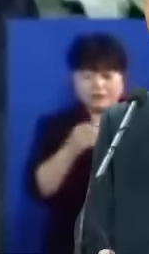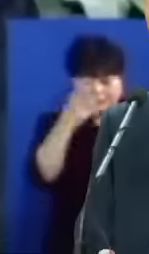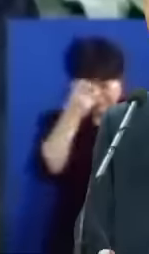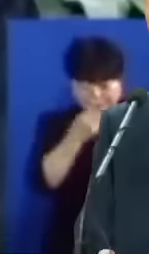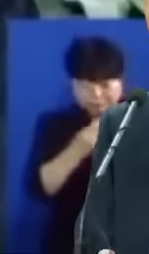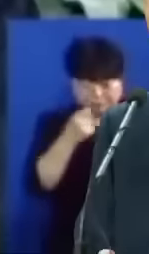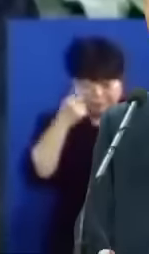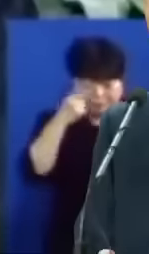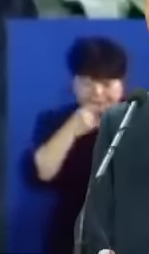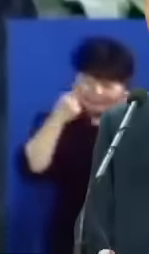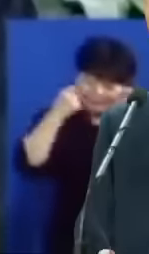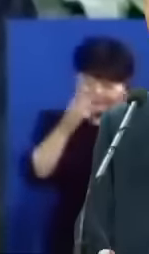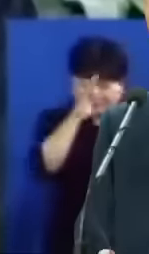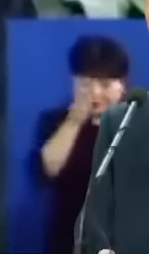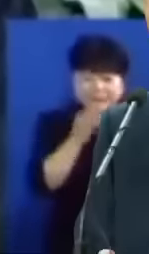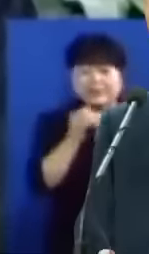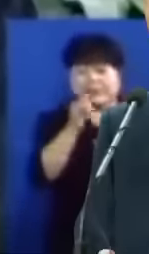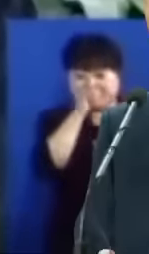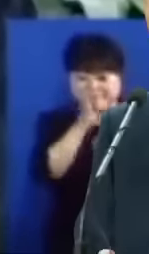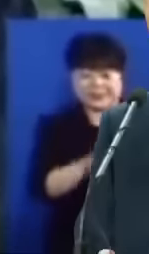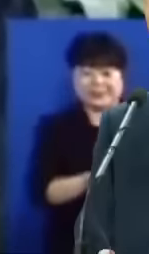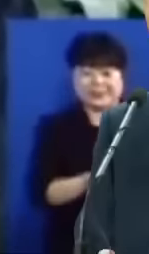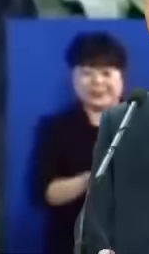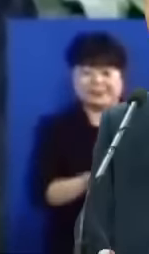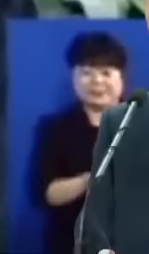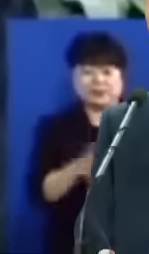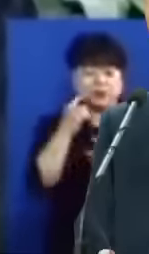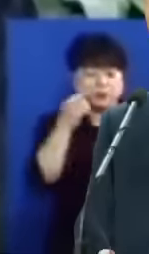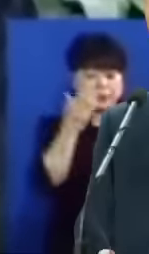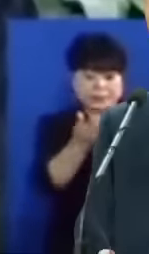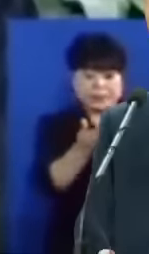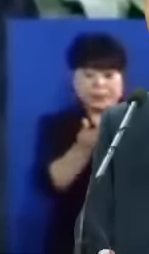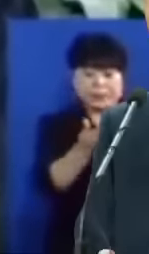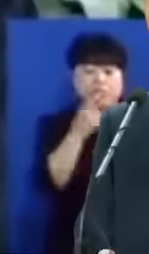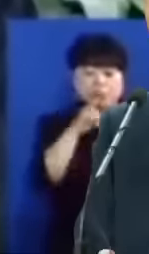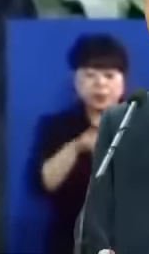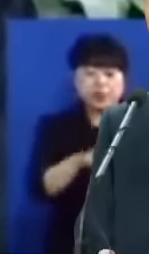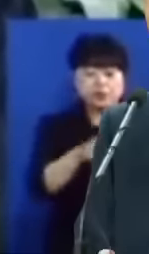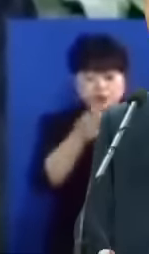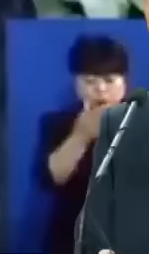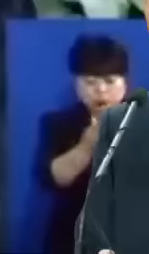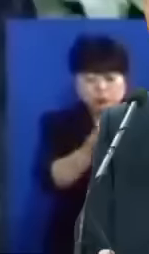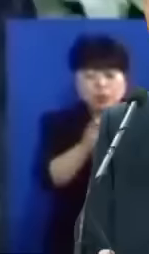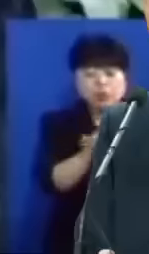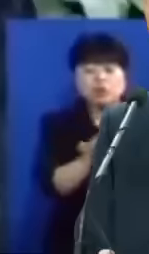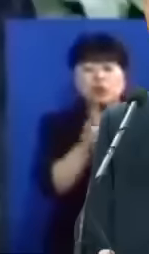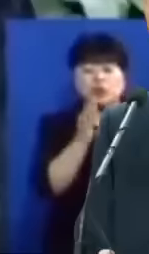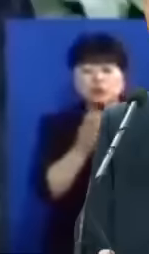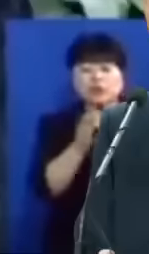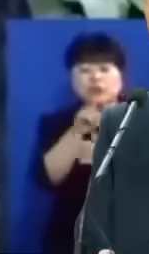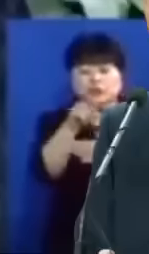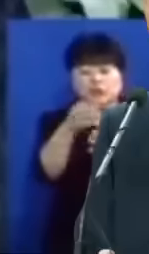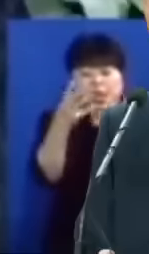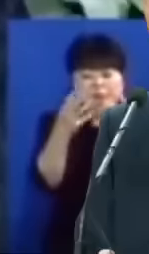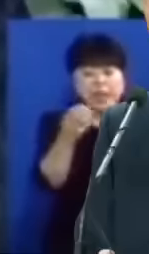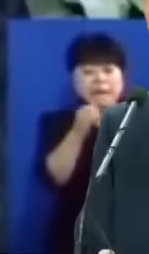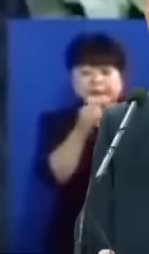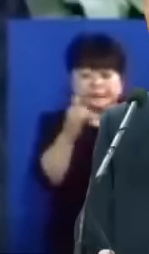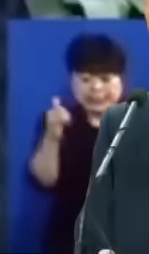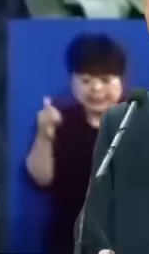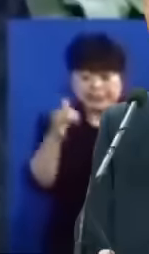걸린 사람들이 굉장히 많습니다. 저에게 편지를 내어서 기도해달라는 사람 중에 많은